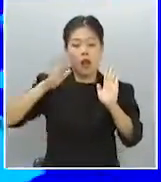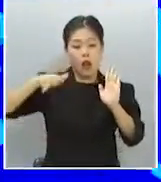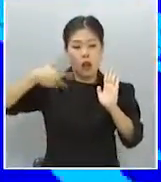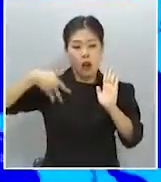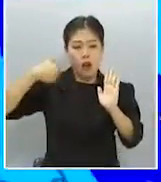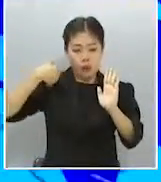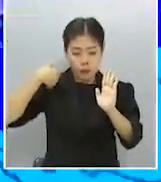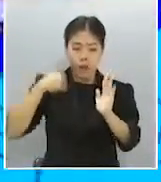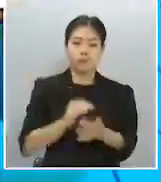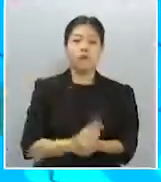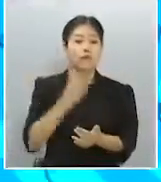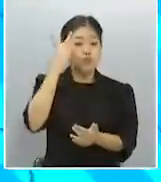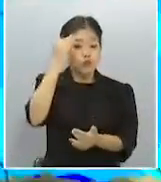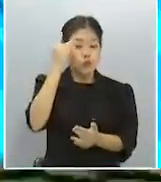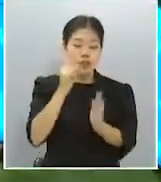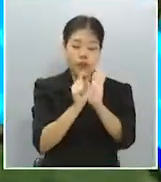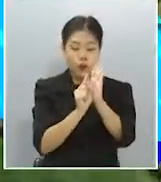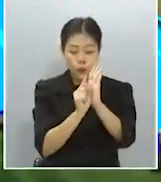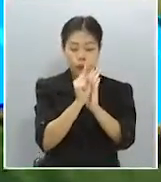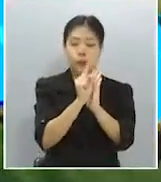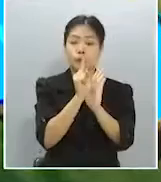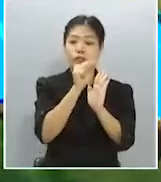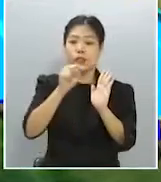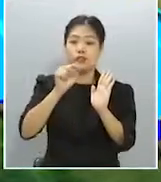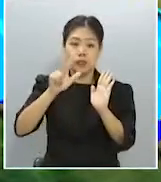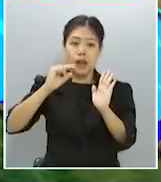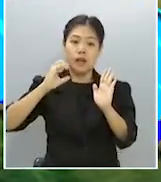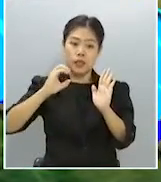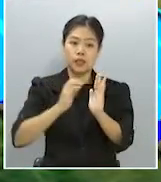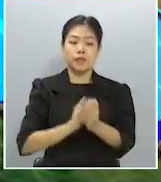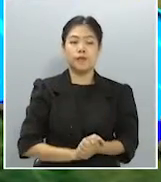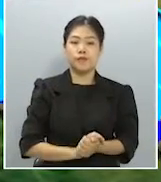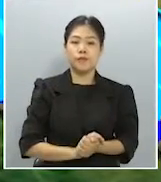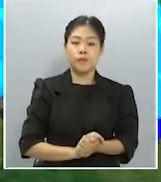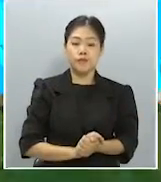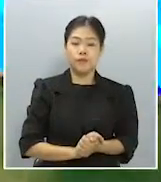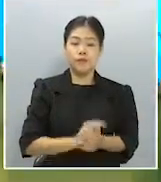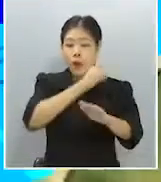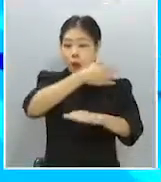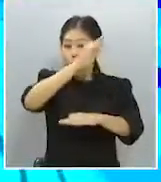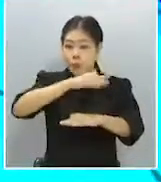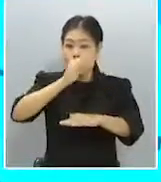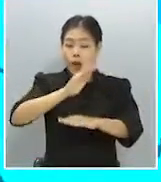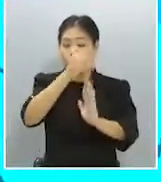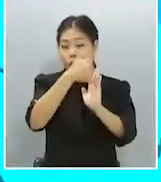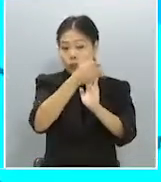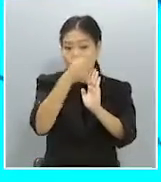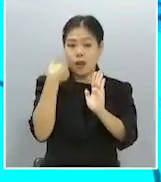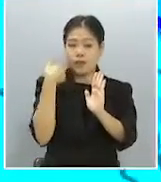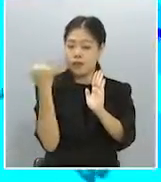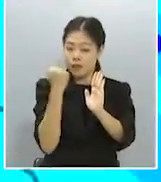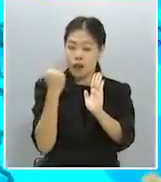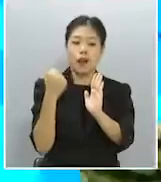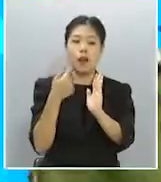งสุดสัปดาห์ค่ะพรุ่งนี้เช้าอุณหภูมิปรับสูงขึ้นได้อีก 1-3 องศาเว้นตอนบนและพื้นที่ภูเขาสูงของเหนืออีสานยังคงมีอากาศหนาวเย็น